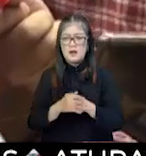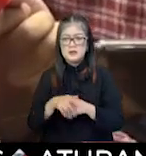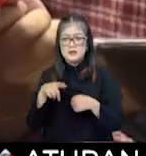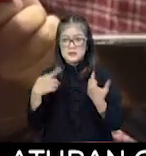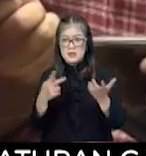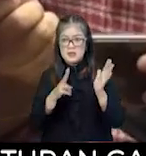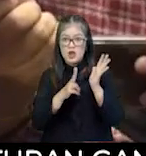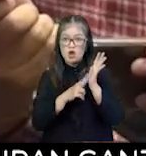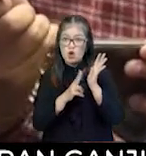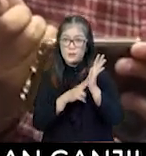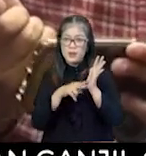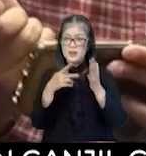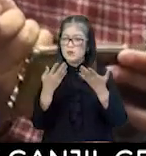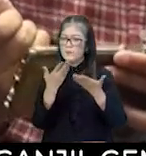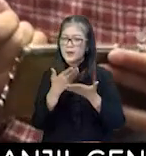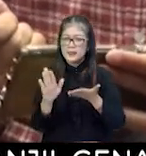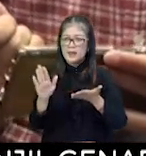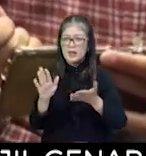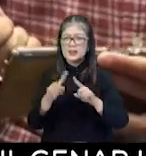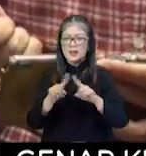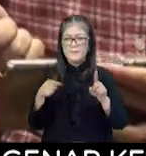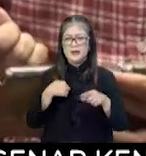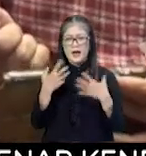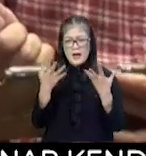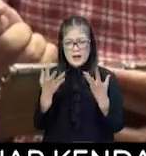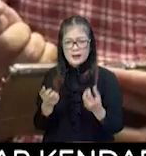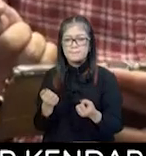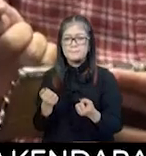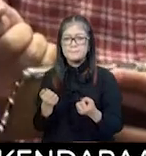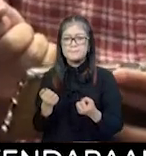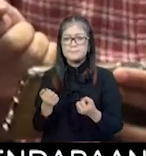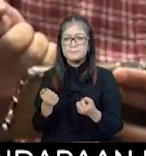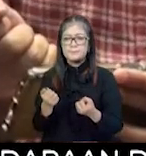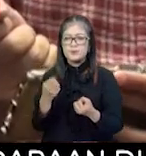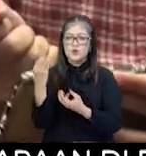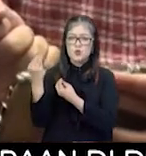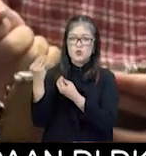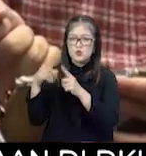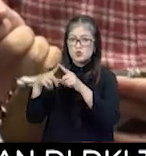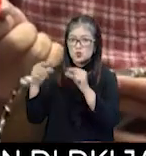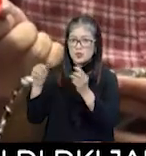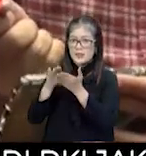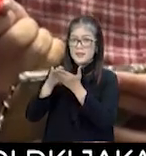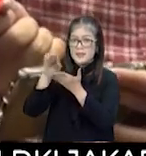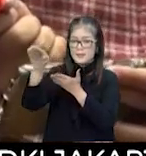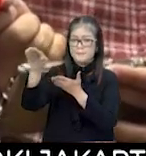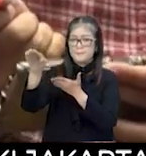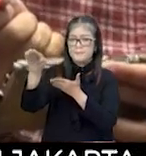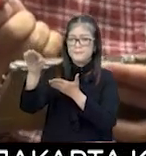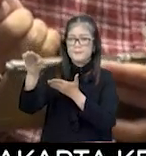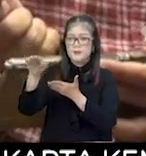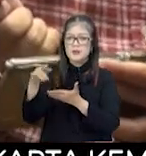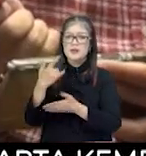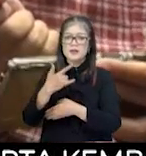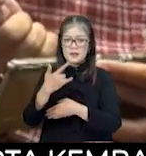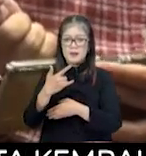tolak peluru. Namun kita masih berharap Fiskok memperhatikan surat yang dikirimkan oleh Mission Federation agar tetap